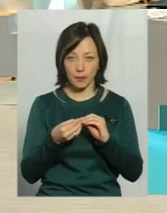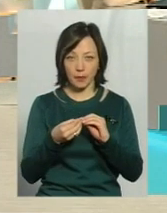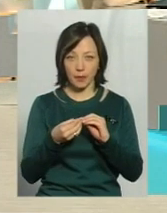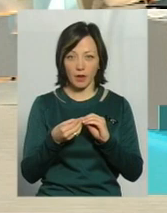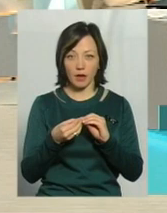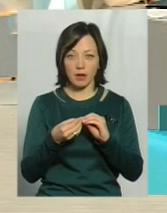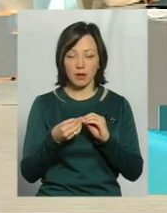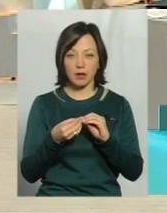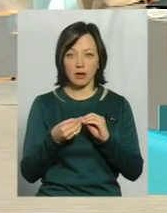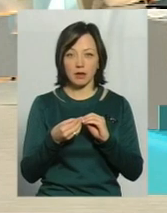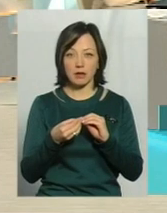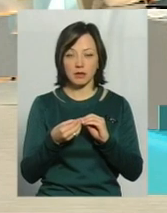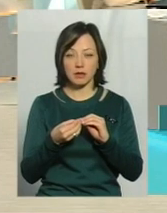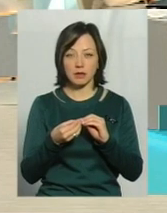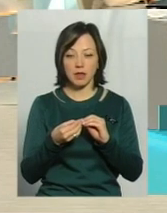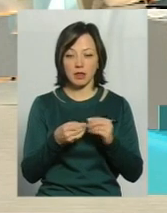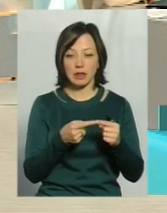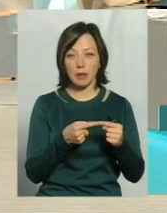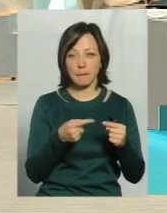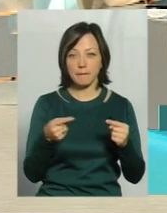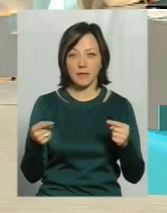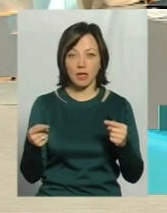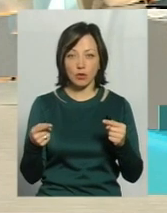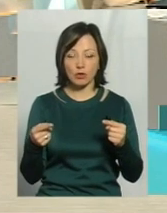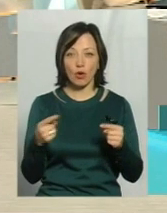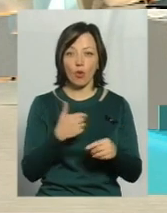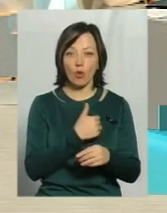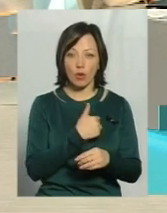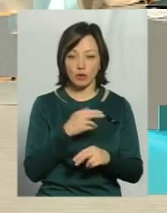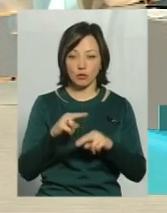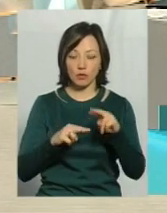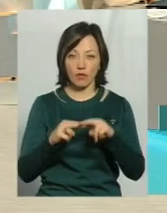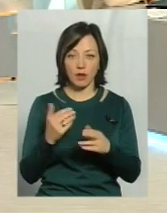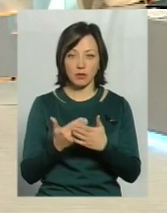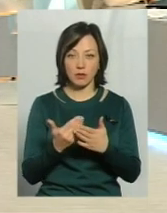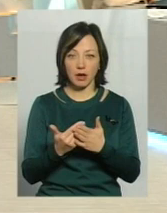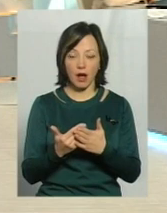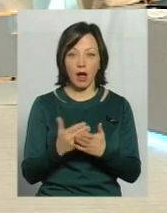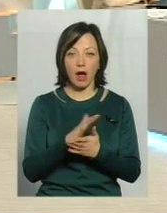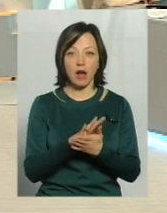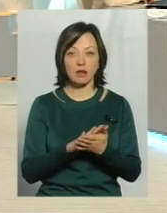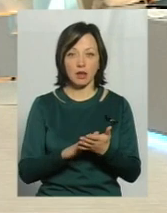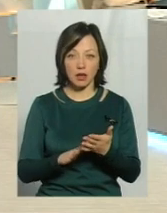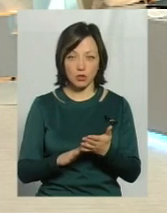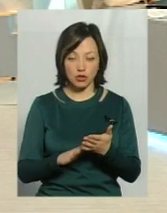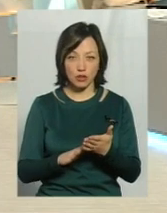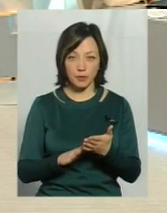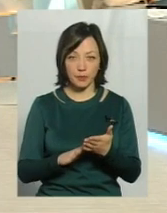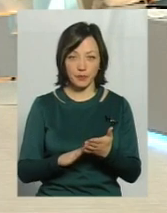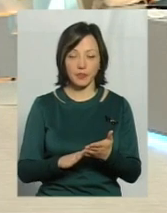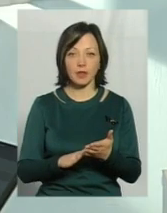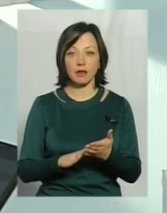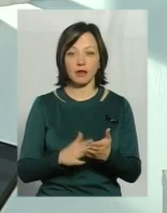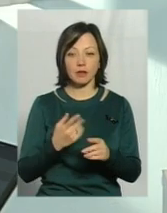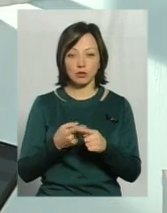вимогу закону, бо це на період тільки він заявив, що він хоче будувати. От. А далі він